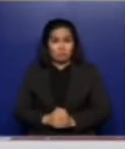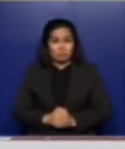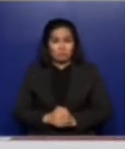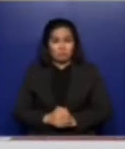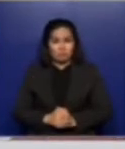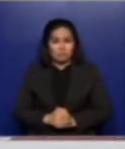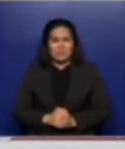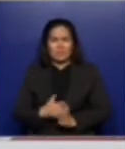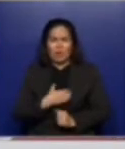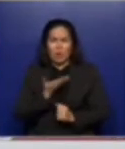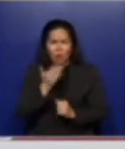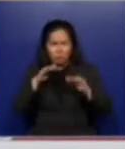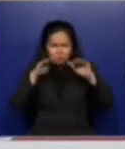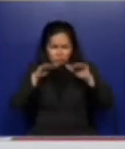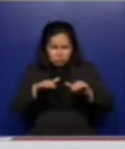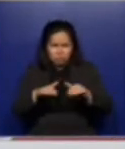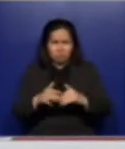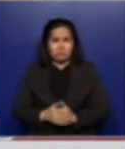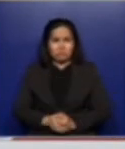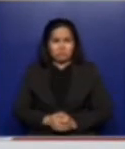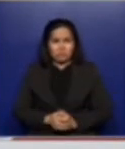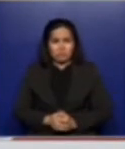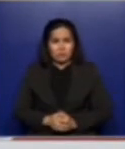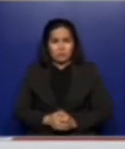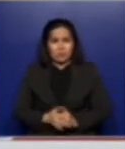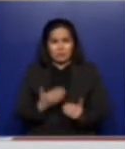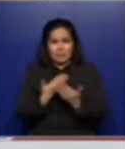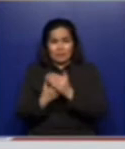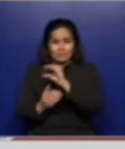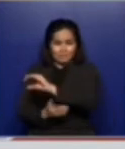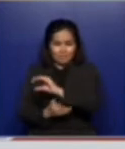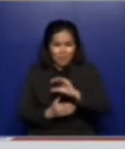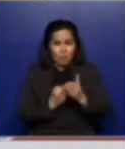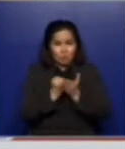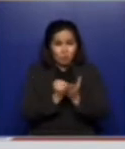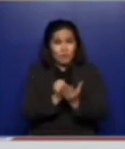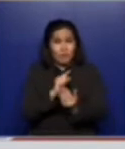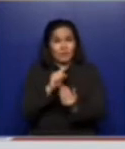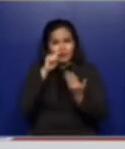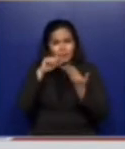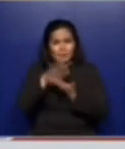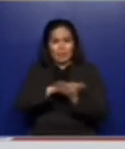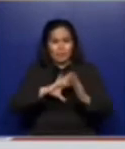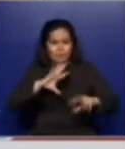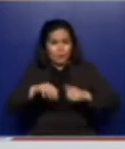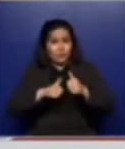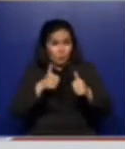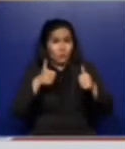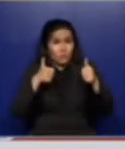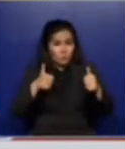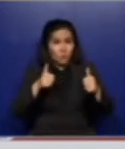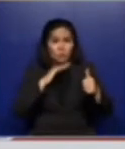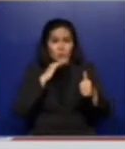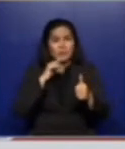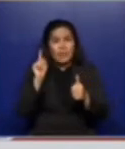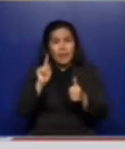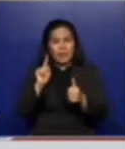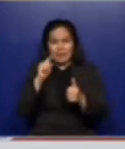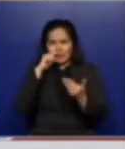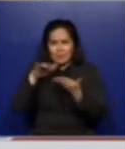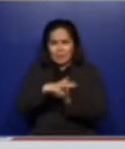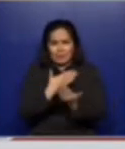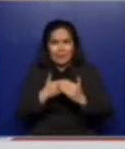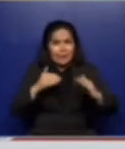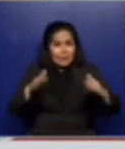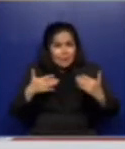ลดเถอะครับเอามาฟื้นฟูประเทศดีกว่าท่านอย่าลืมว่าถ้าเกิดประเทศไม่มีรายได้